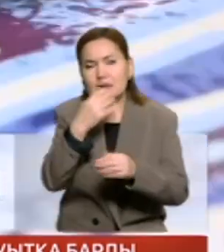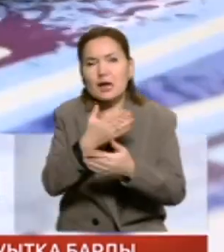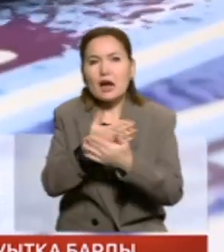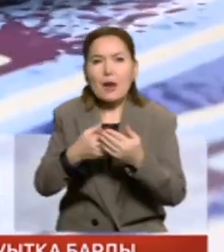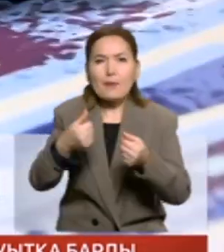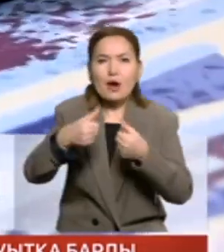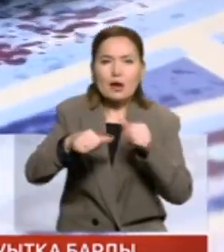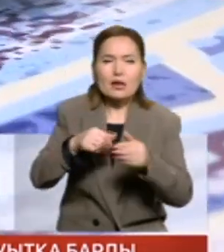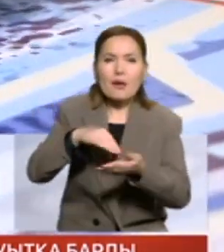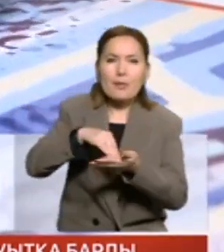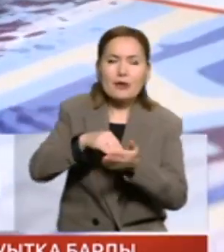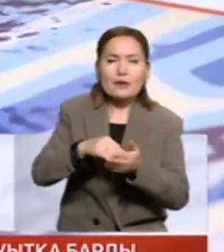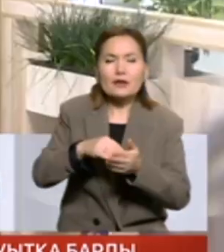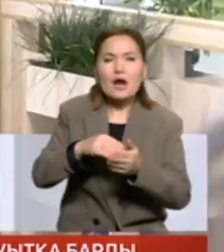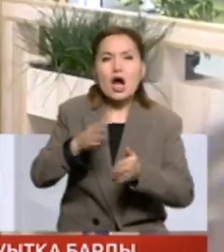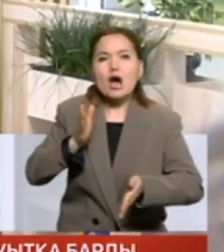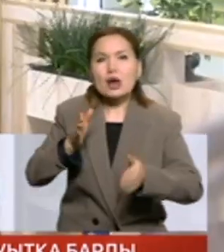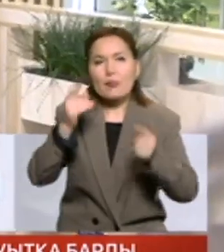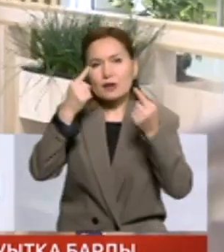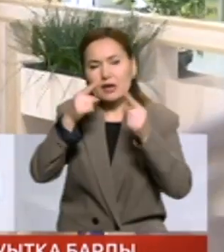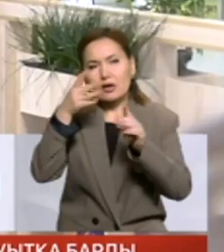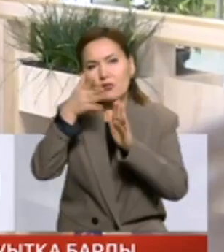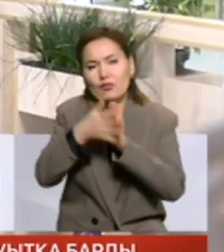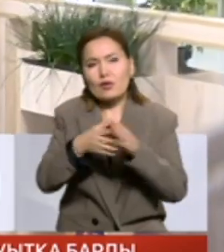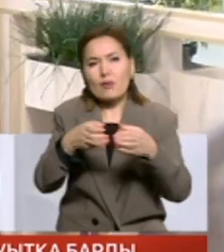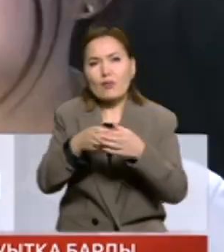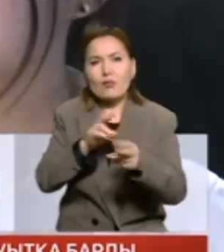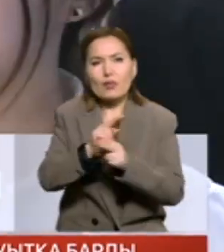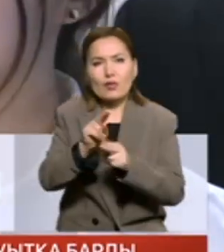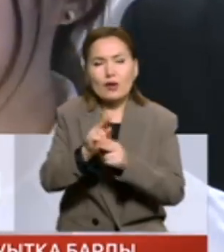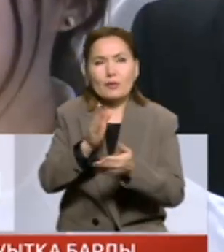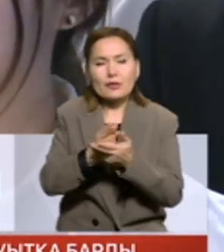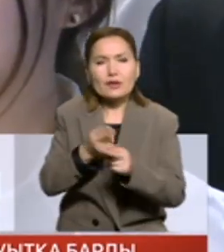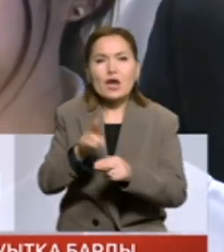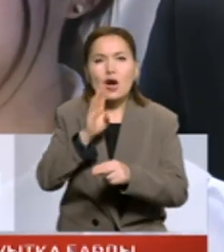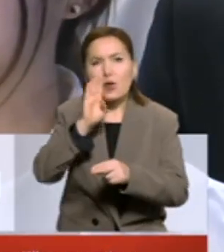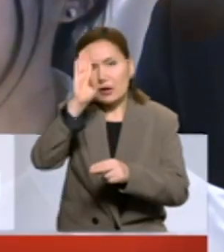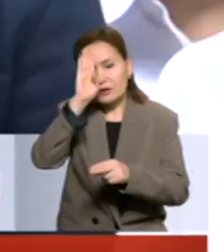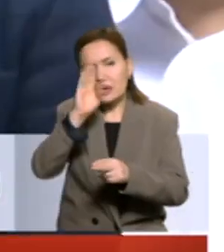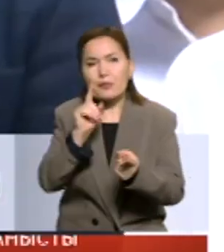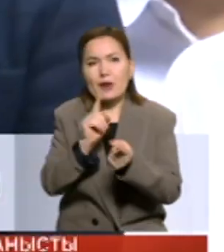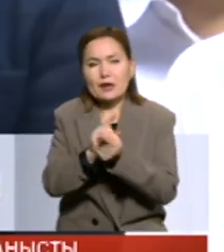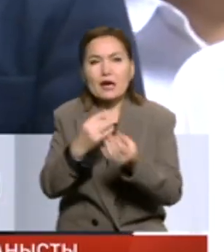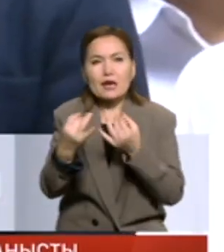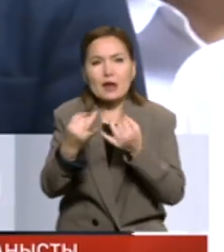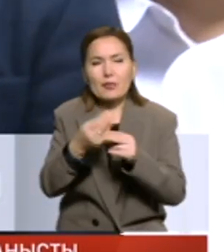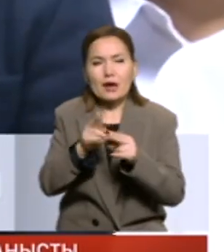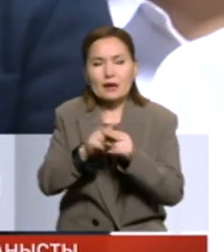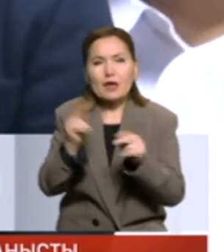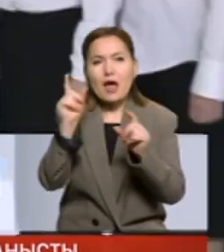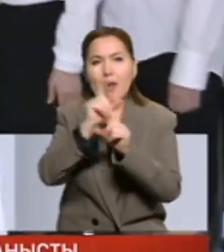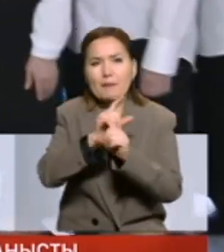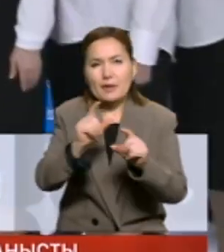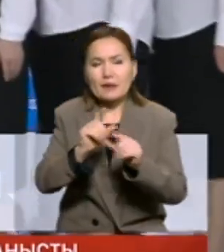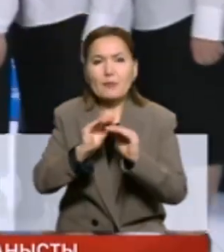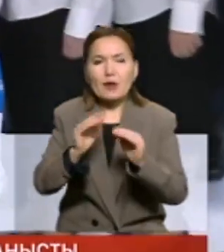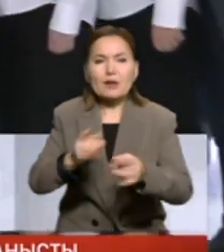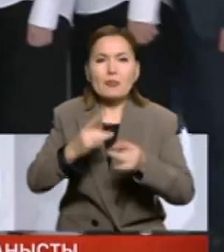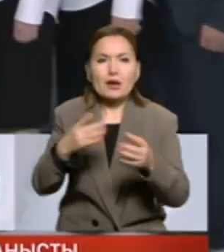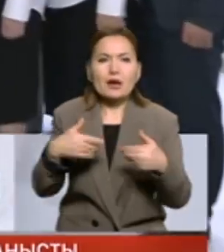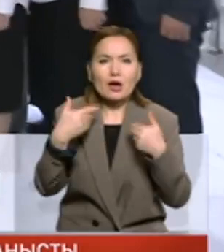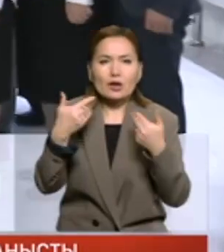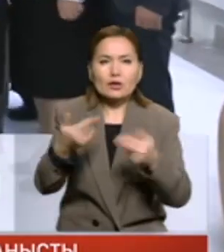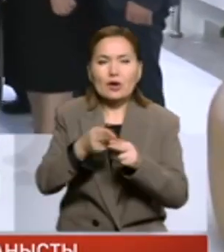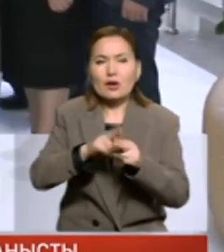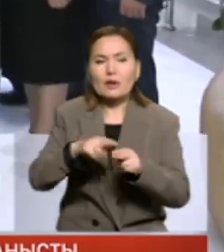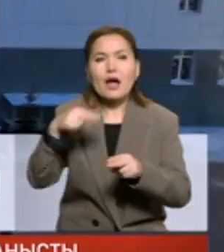балет пен робототехника үйірмелері жұмыс істейді. Президент мұнда ұл-қыздармен әңгімелесіп, мектеп ұжымымен ұлық мерекемен құттықтады. Бұдан кейін